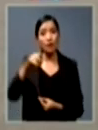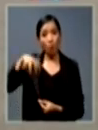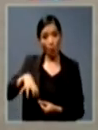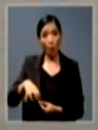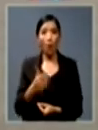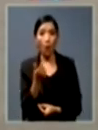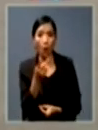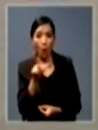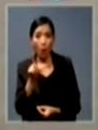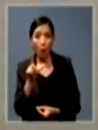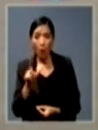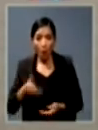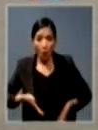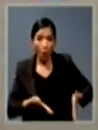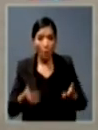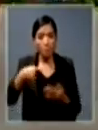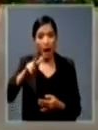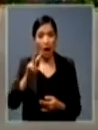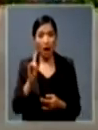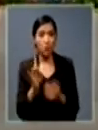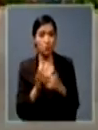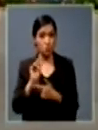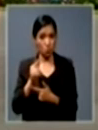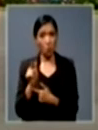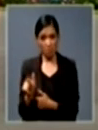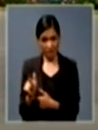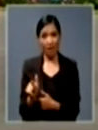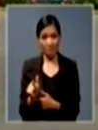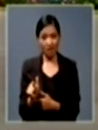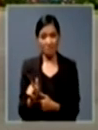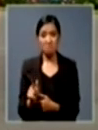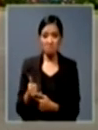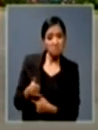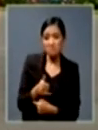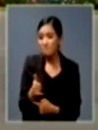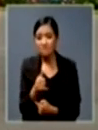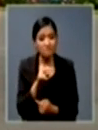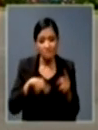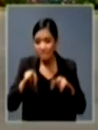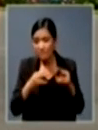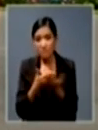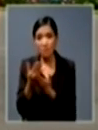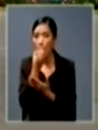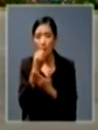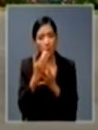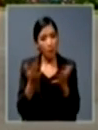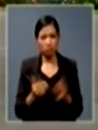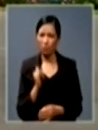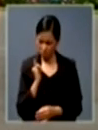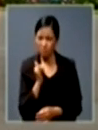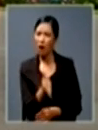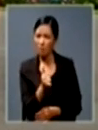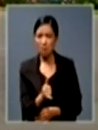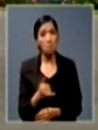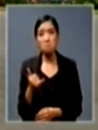ค้าแล้วนะคะมาเดินใหม่ได้อีกนะคะ โอ้เหรอฮะ ค ่ ะ เพราะเขาเห็นบอกว่าโอ้โหของกินนี่เยอะมากเลยนะฮะไม่มาเนี่ยผิดหวังไม่ม